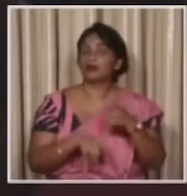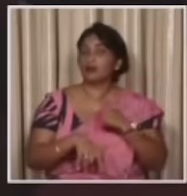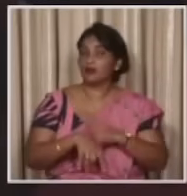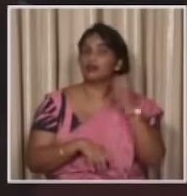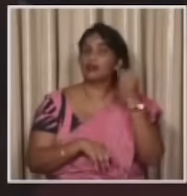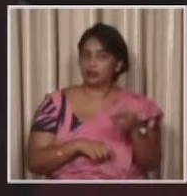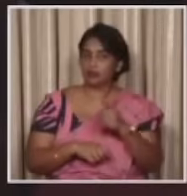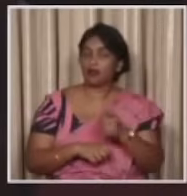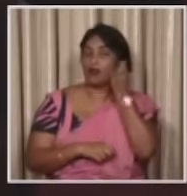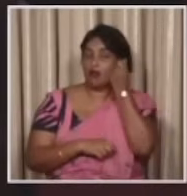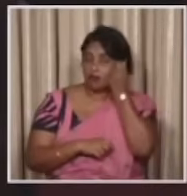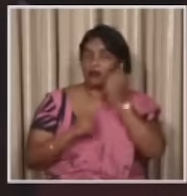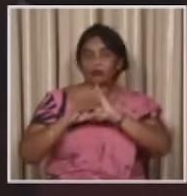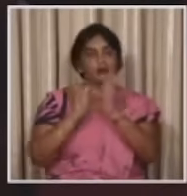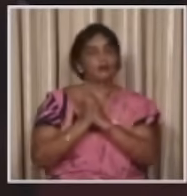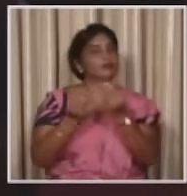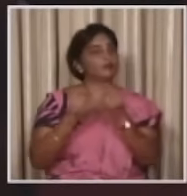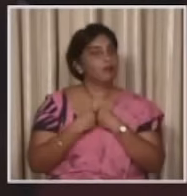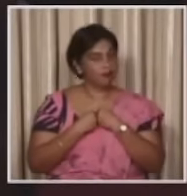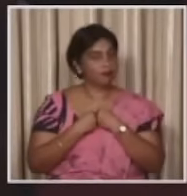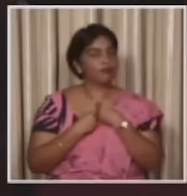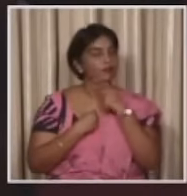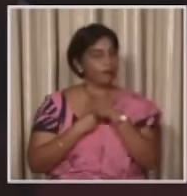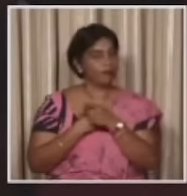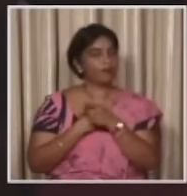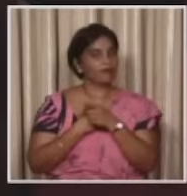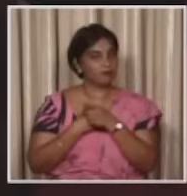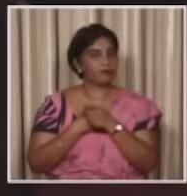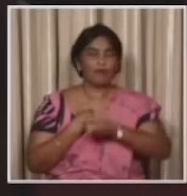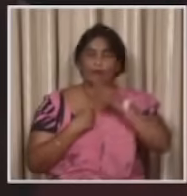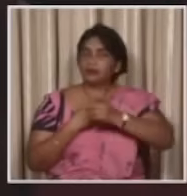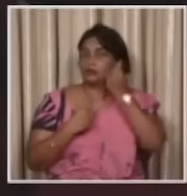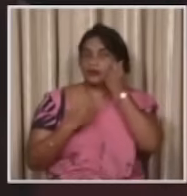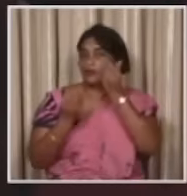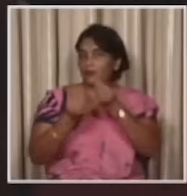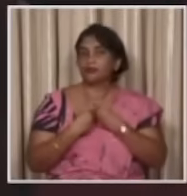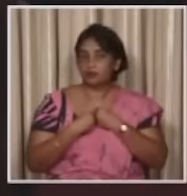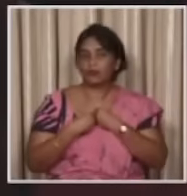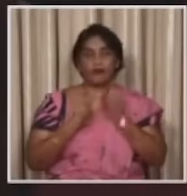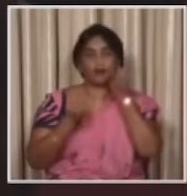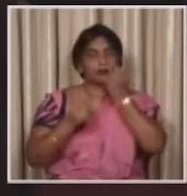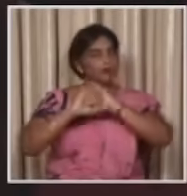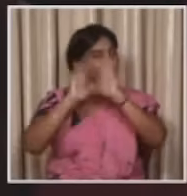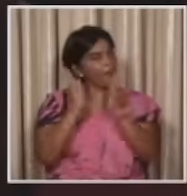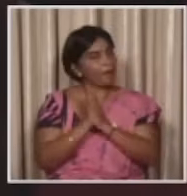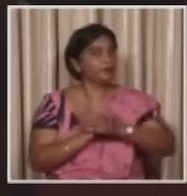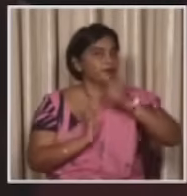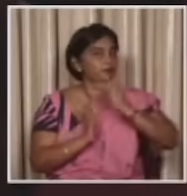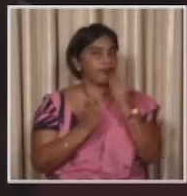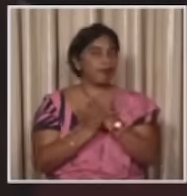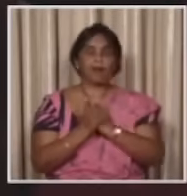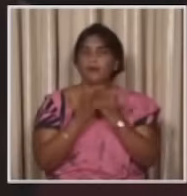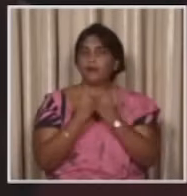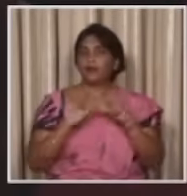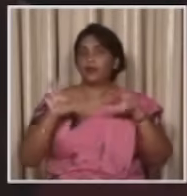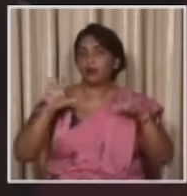දුන්න අපි යෝජනා දෙන්න කියලා, ඔවුන්ගේ තියෙන නිර්දේශ දෙන්න කියලා. ඒ ඇවිච්ච යෝජනා නිර්දේශ 800ක්